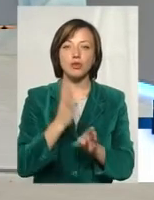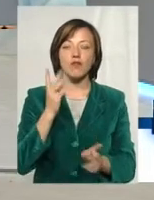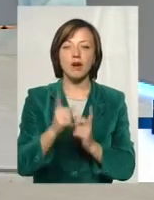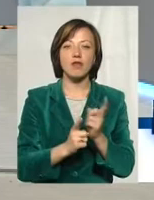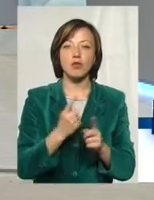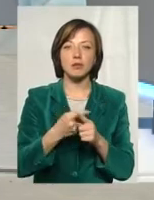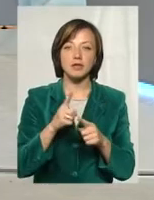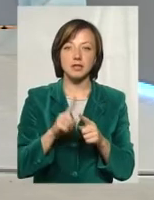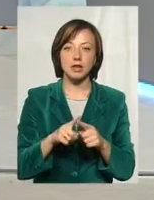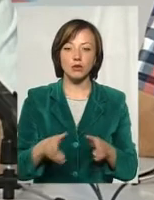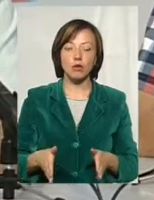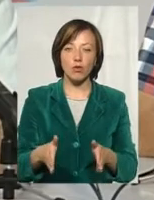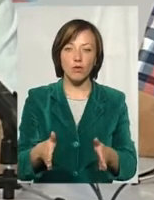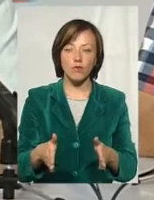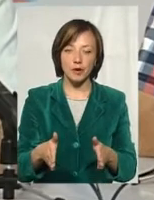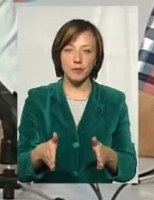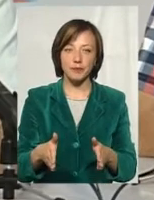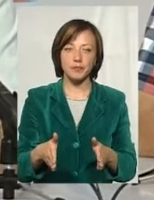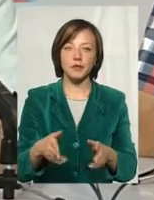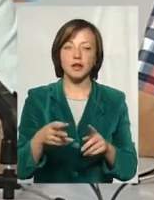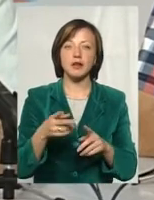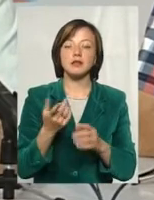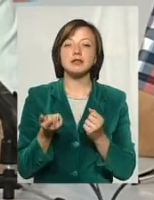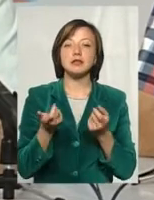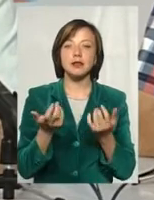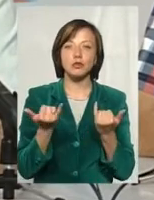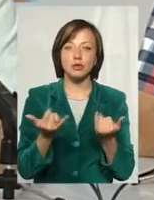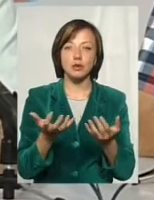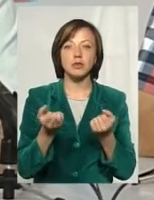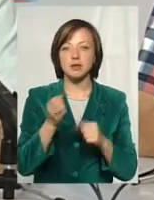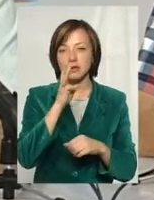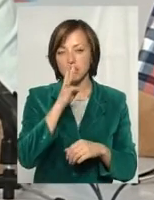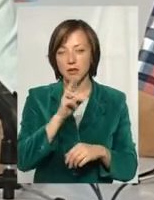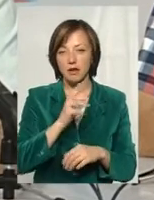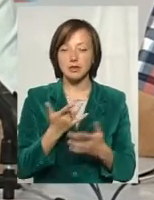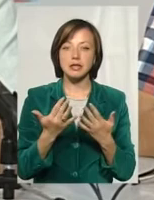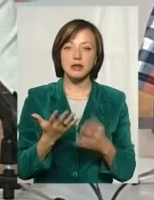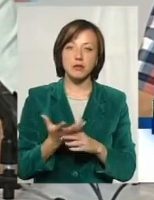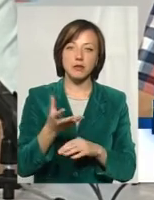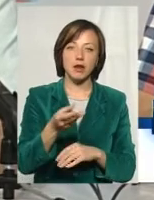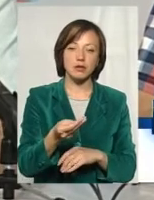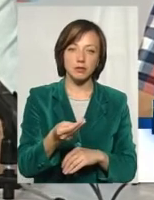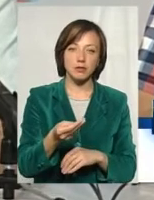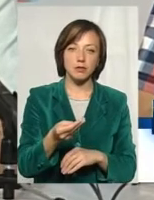– це ті самі дороги. Першочергова реформа – це те, скільки ми сьогодні отримуємо заробітну плату, скільки ми платимо